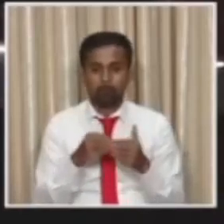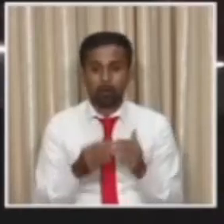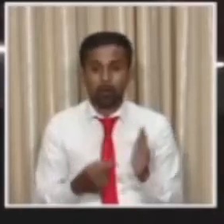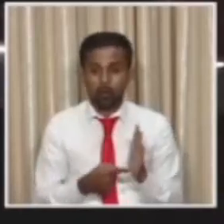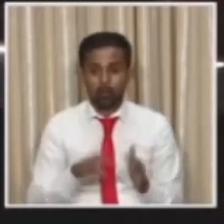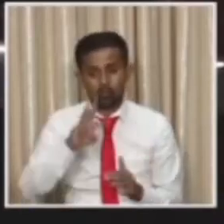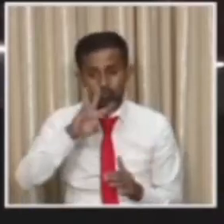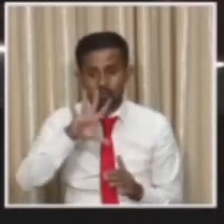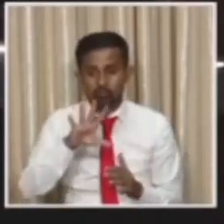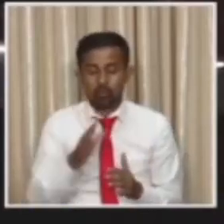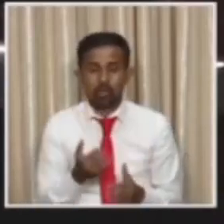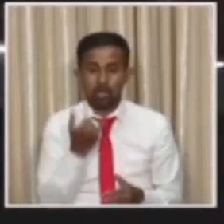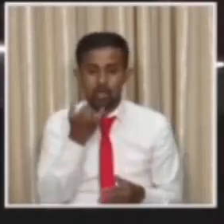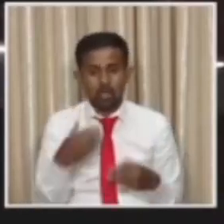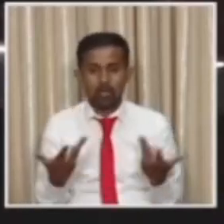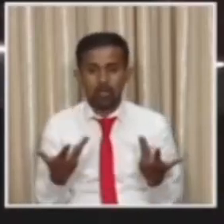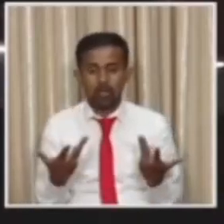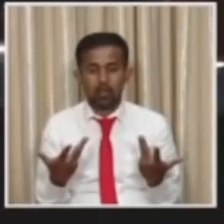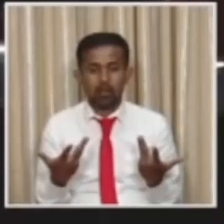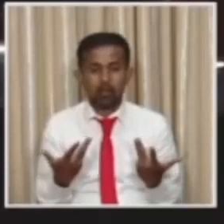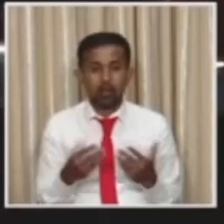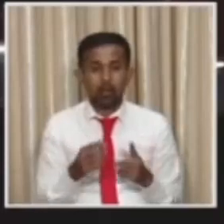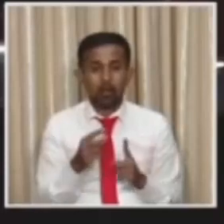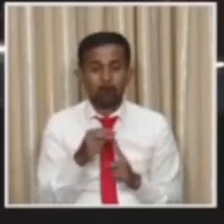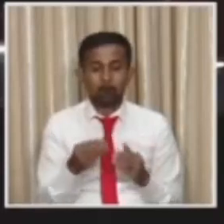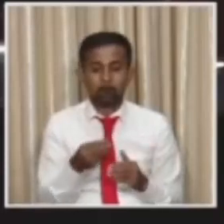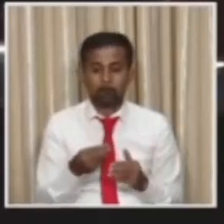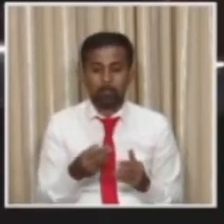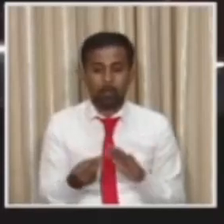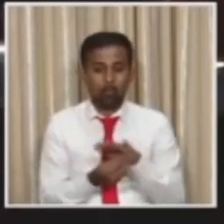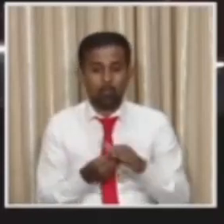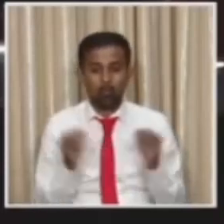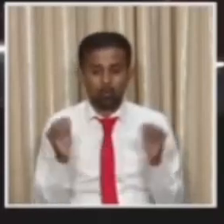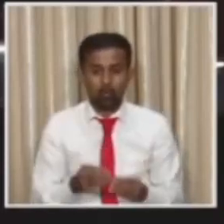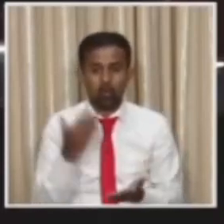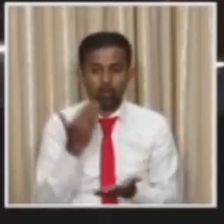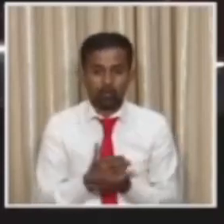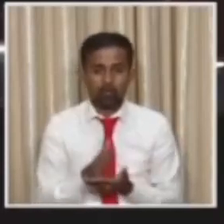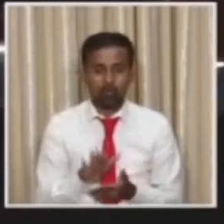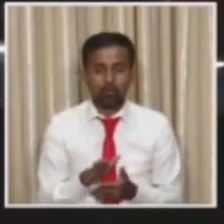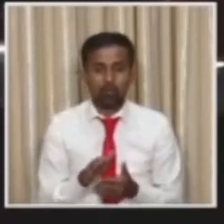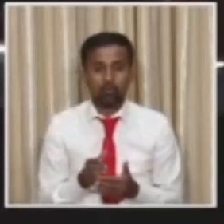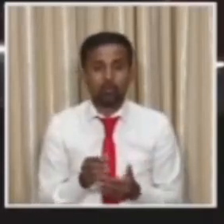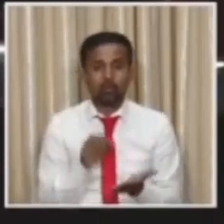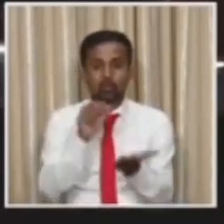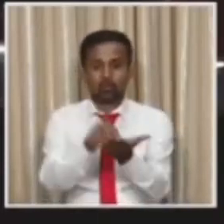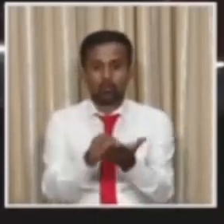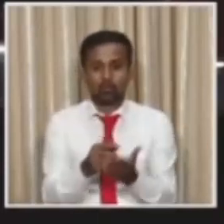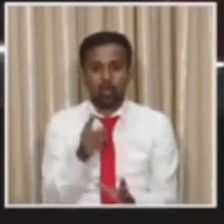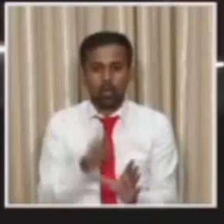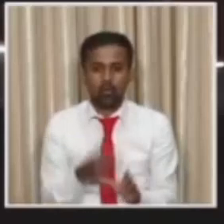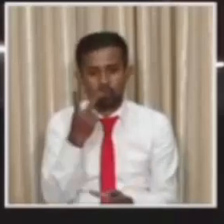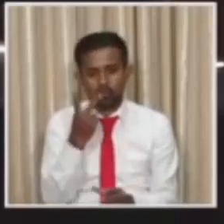35ක් කියන ලේසි ගාණක් නෙමෙයි ඒ ප්‍රමාණයක් ප්ලාස්ටික් හැඳි පොළොවට යනවනම් මේක නවත්ත ගත යුතුයි. අපිට පුළුවන් මේ ඕඩර් එක දෙන්න. මොකද අවුරුදු දෙකක් ඒගොල්ලන්ට